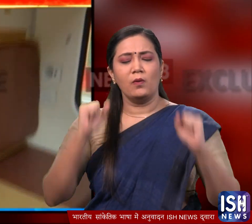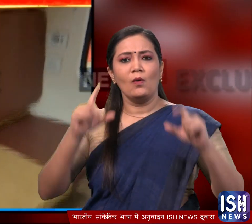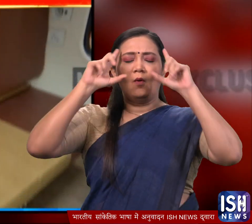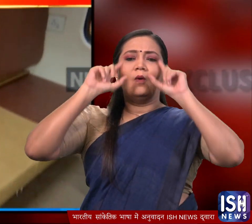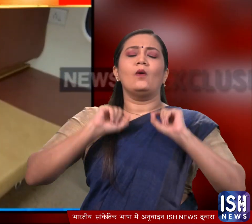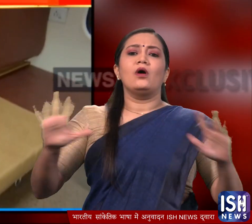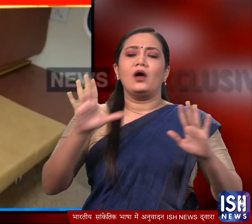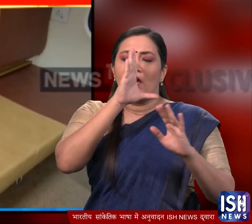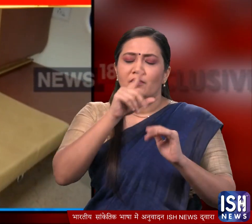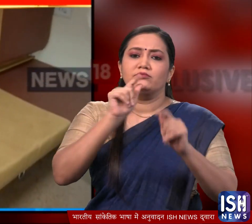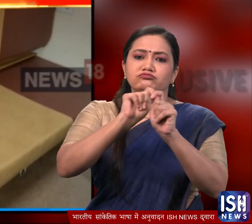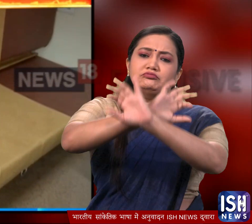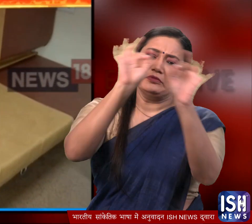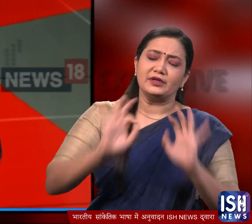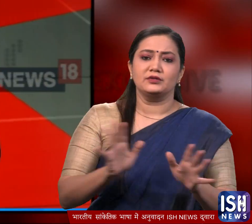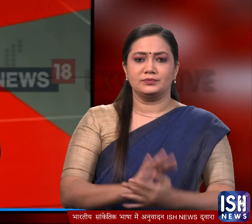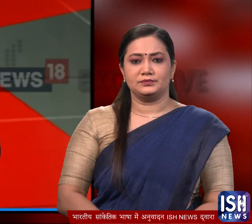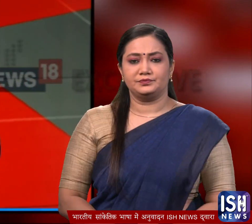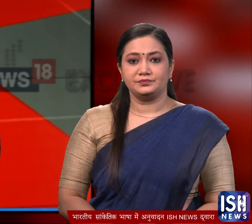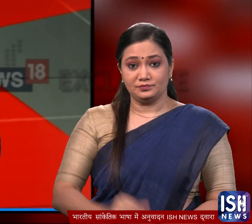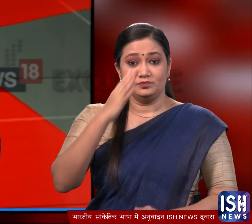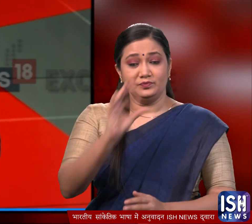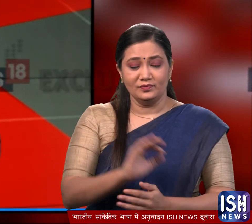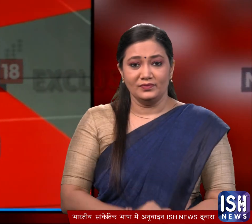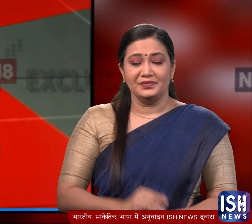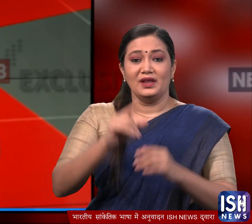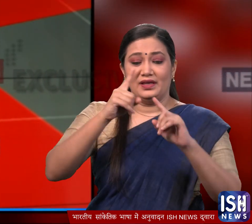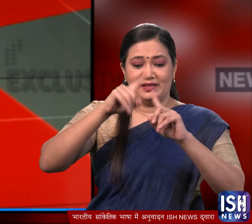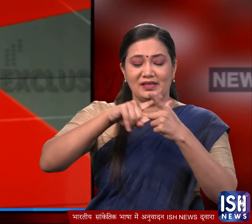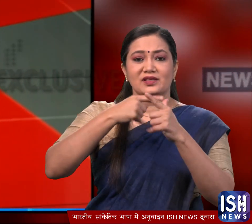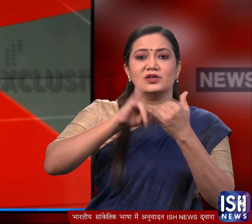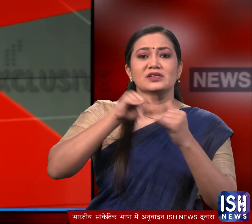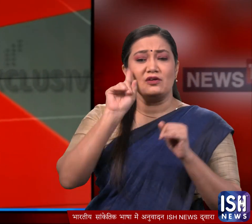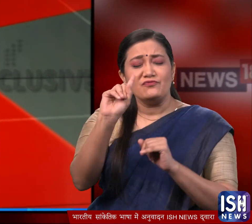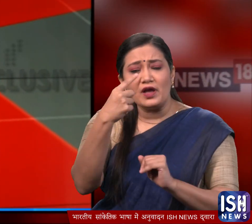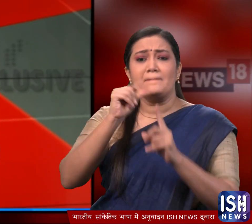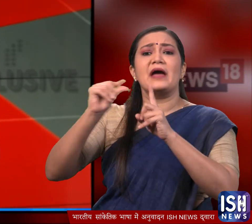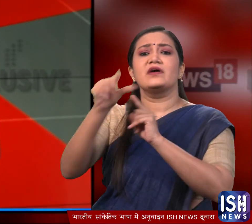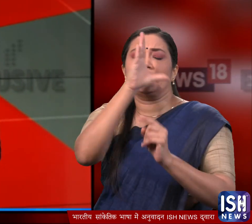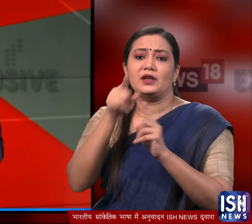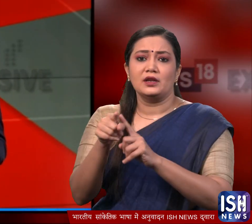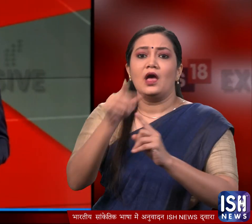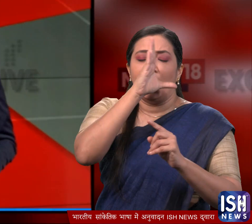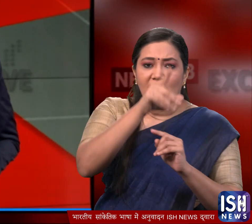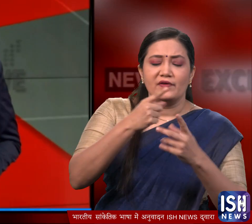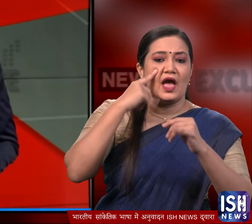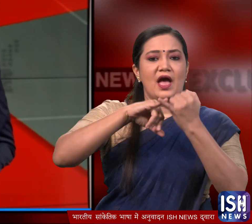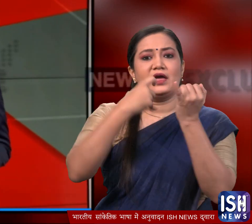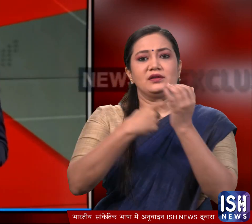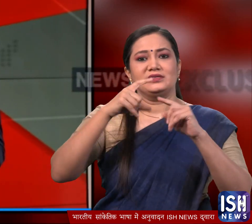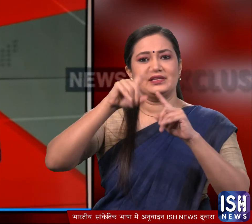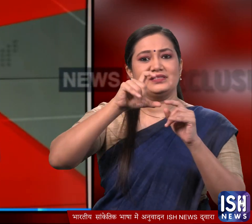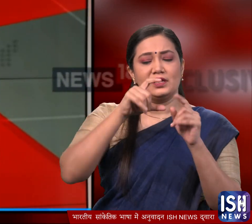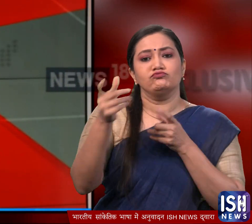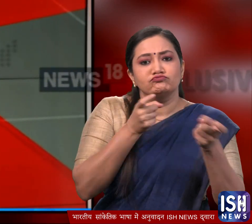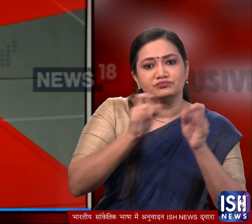भी रेलवे की तरफ से इस ट्रेन में किए गए। सौभाग्य की बात है कि तेजस एक्सप्रेस भारत की पहली निजी ट्रेन है जिसे रेलवे की कंपनी IRCTC चला रही है और